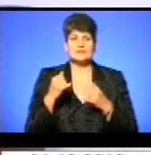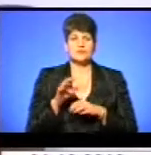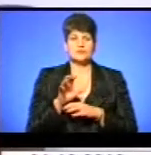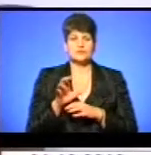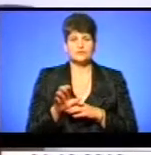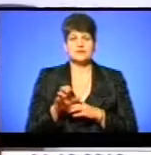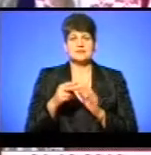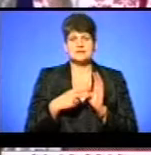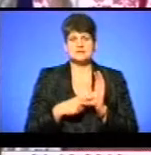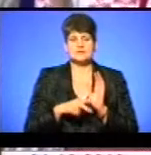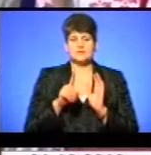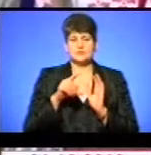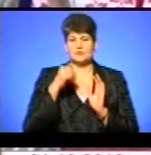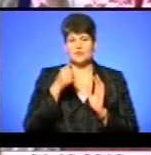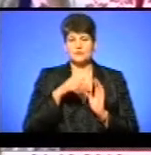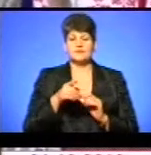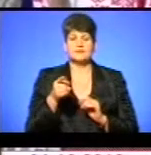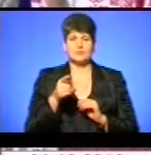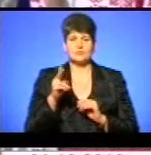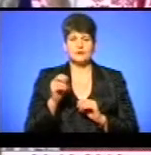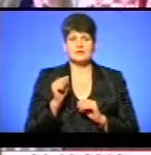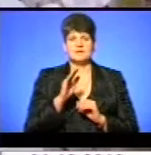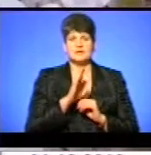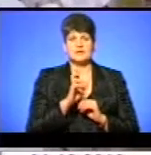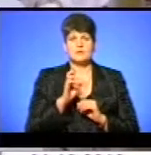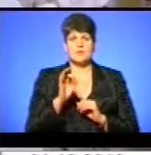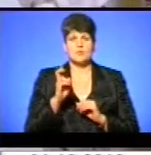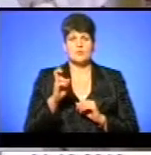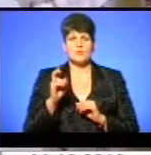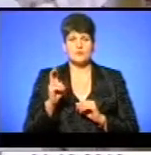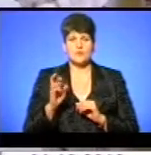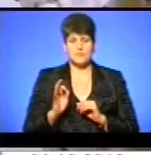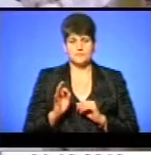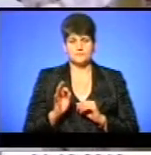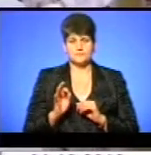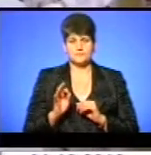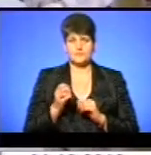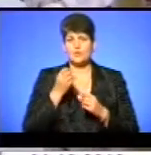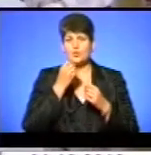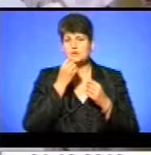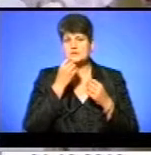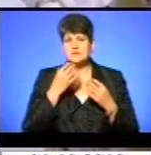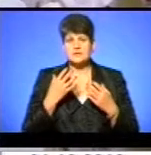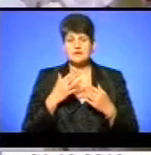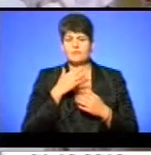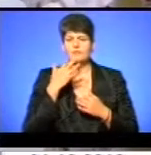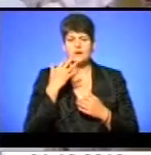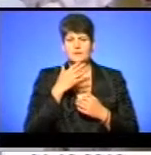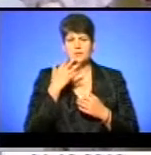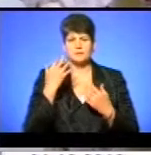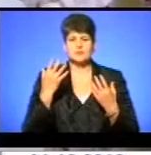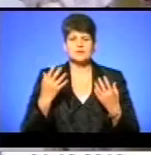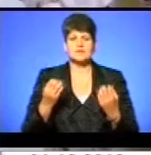фотографується 71-річна тернополянка Валентина Бобко. Позитиву на багато-багато